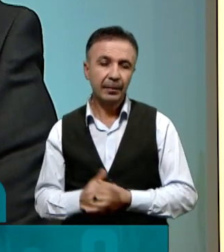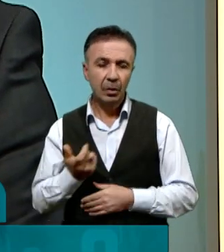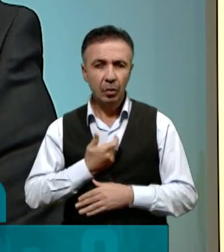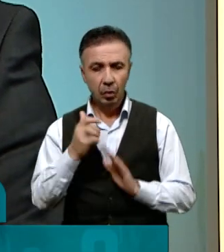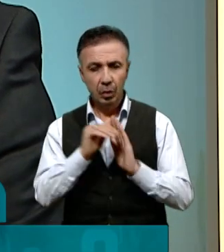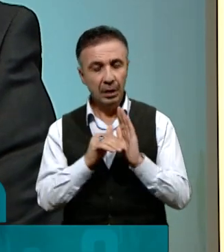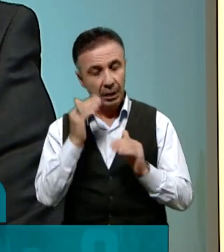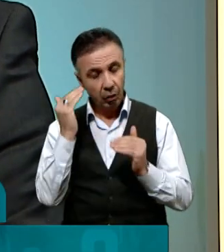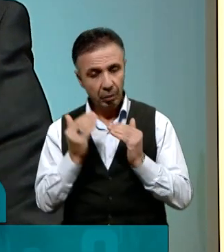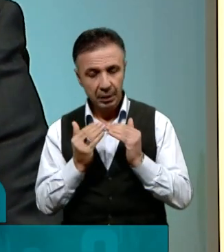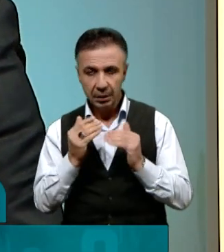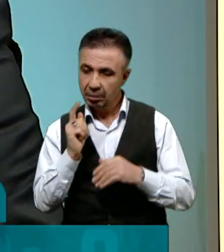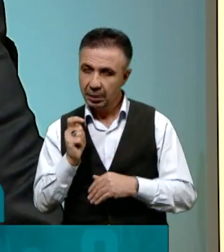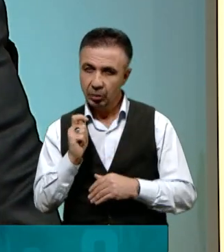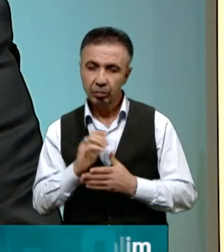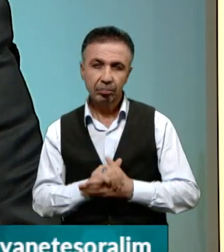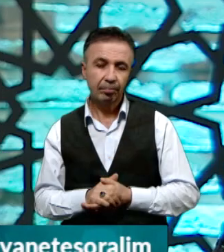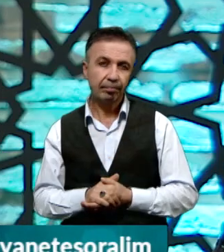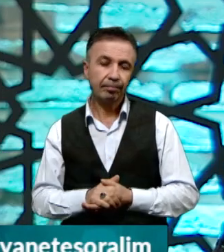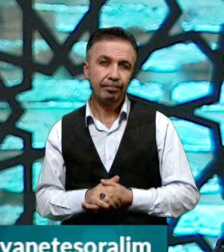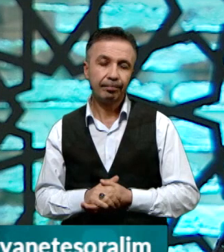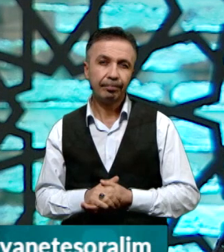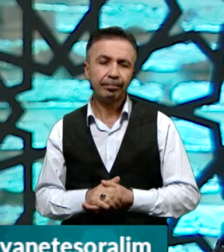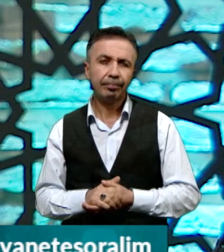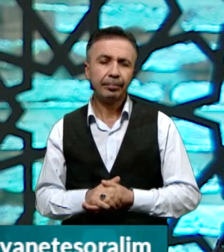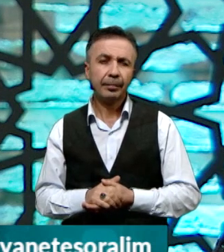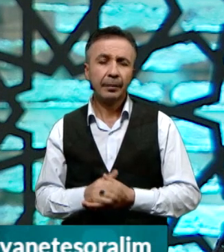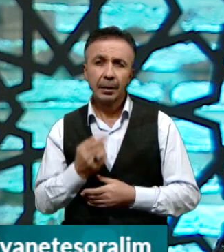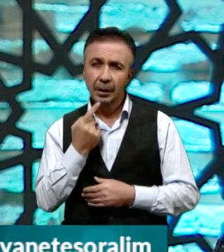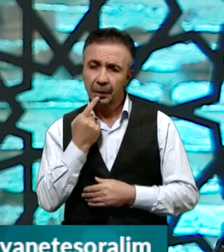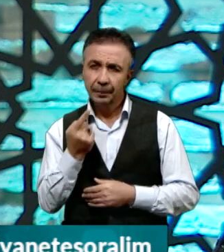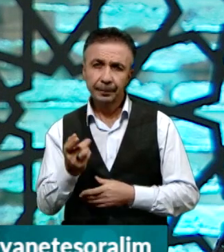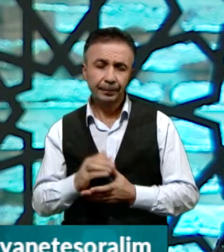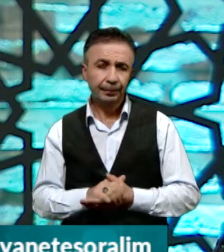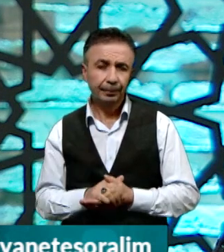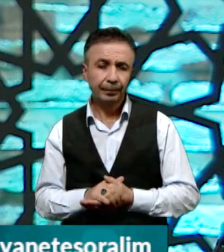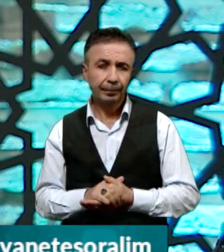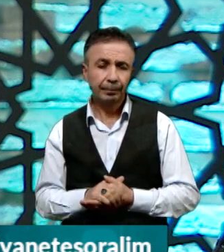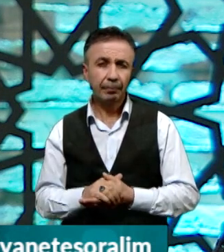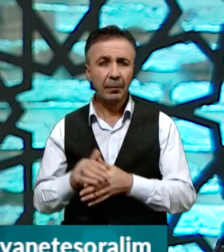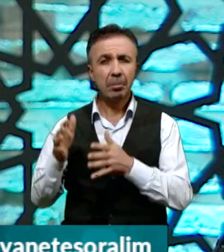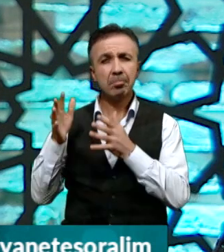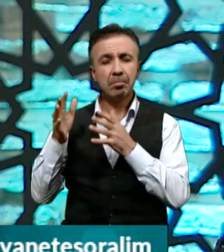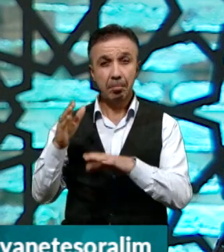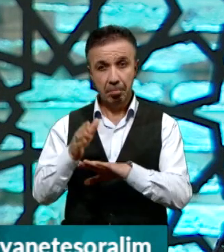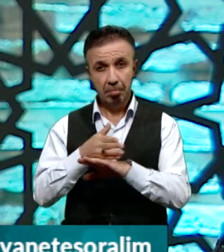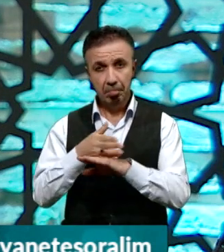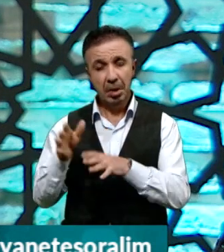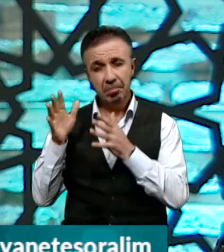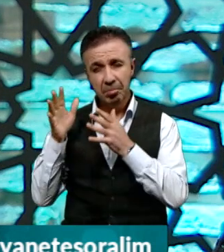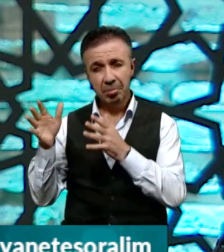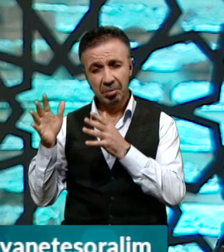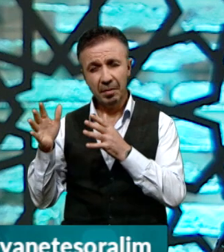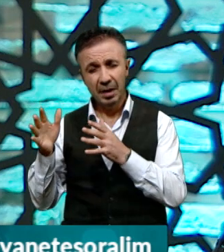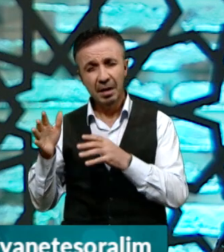mutlaka işletilmeli. Eyvallah hocam. Teşekkür ederiz. Tabii şu da var değil mi hocam? Stokçuluk yaparak malın kıymetlenmesini